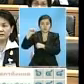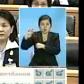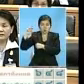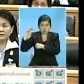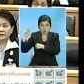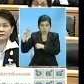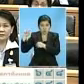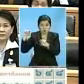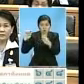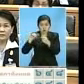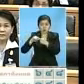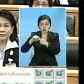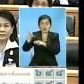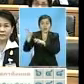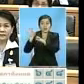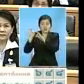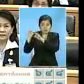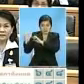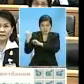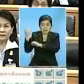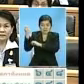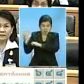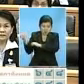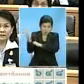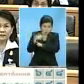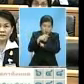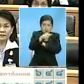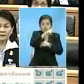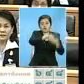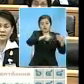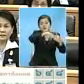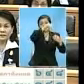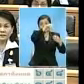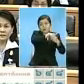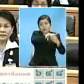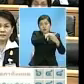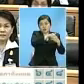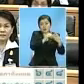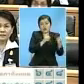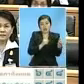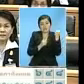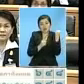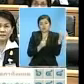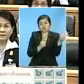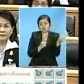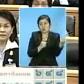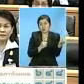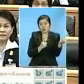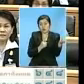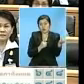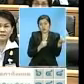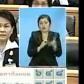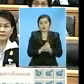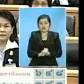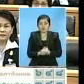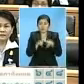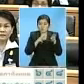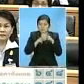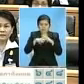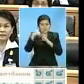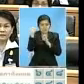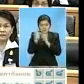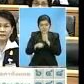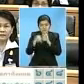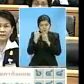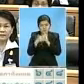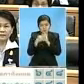การแต่งตั้งเนี่ยมีอำนาจในการถอดถอนส.ส.หรือนักการเมืองหรือใครก็ตามที่มาจากการเลือกตั้งเป็นการผิดหลักประชาธิปไต